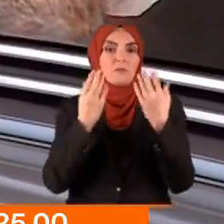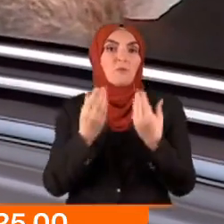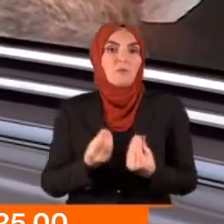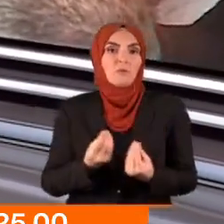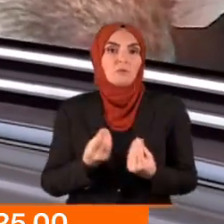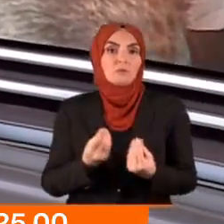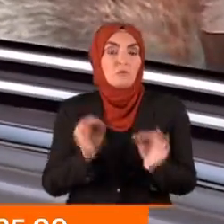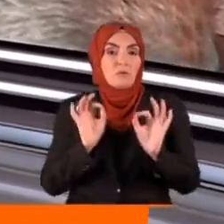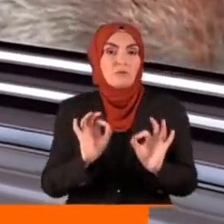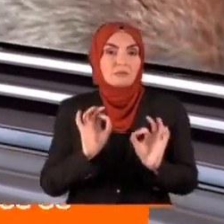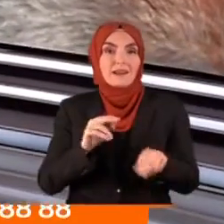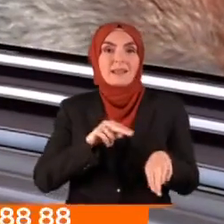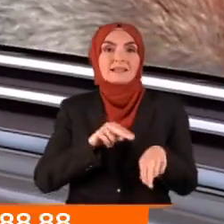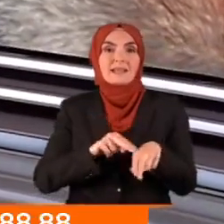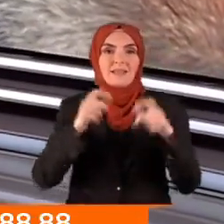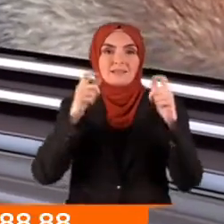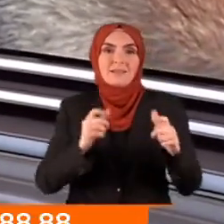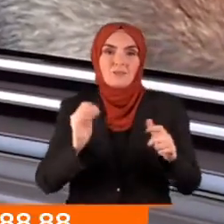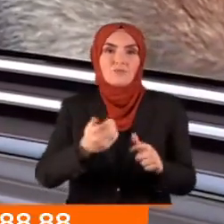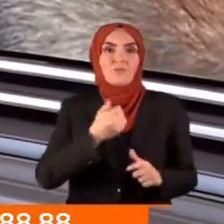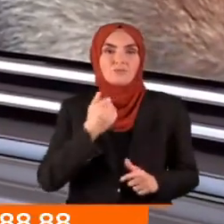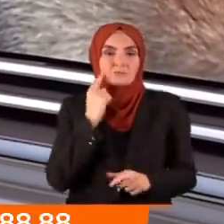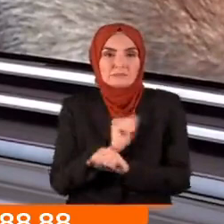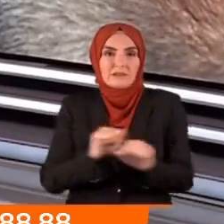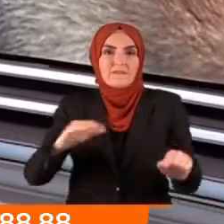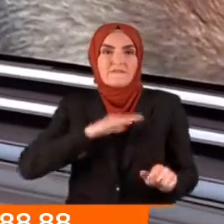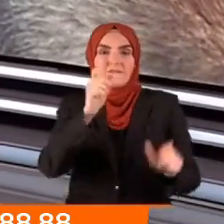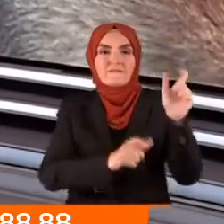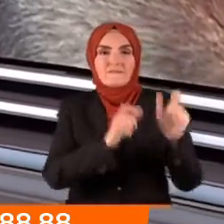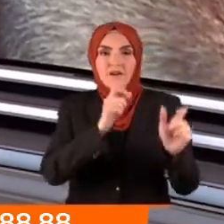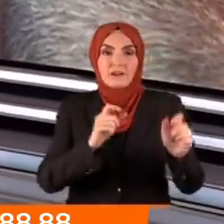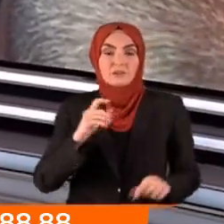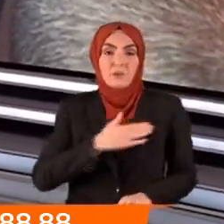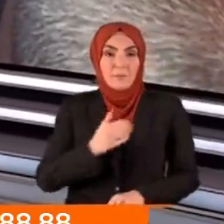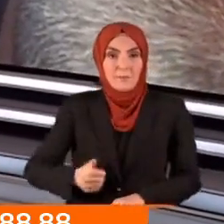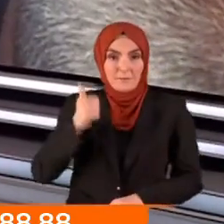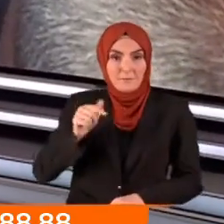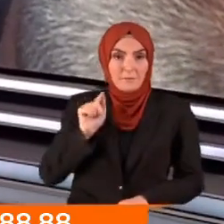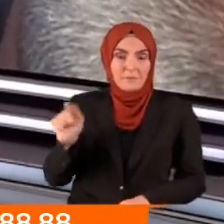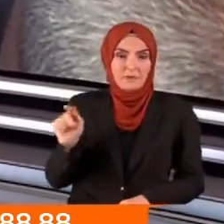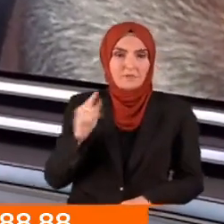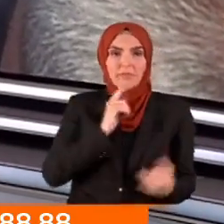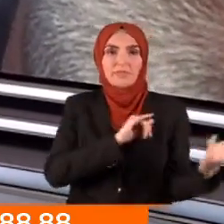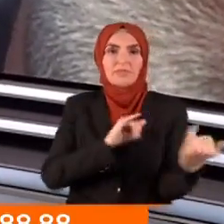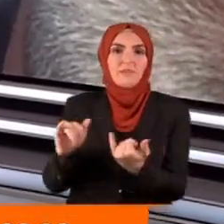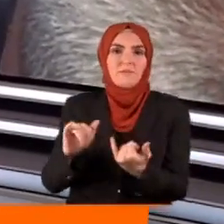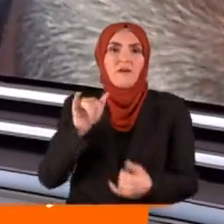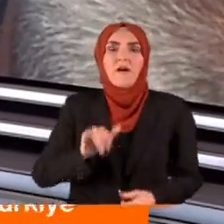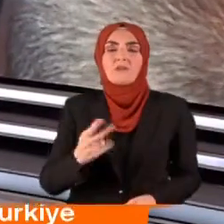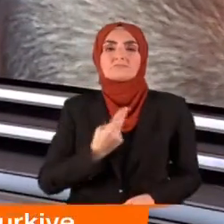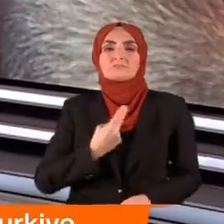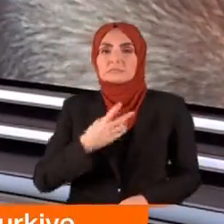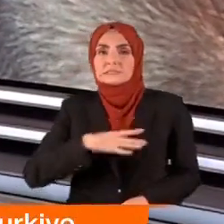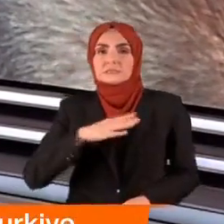Özellikle kentsel dönüşüm mağdurları CHP liderine tepkilerini hakkımızı isteriz sloganlarıyla göstermeye çalıştılar. Kılıçdaroğlu'nun